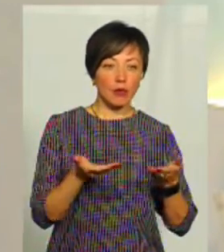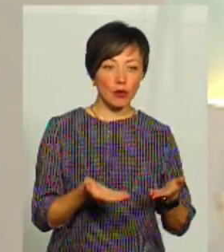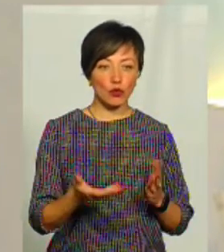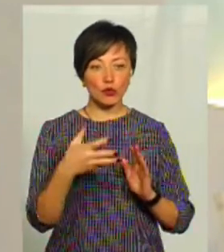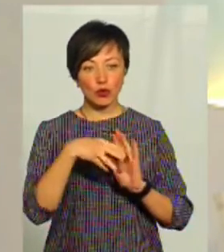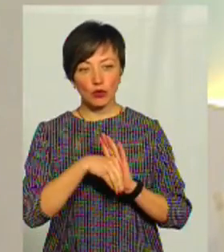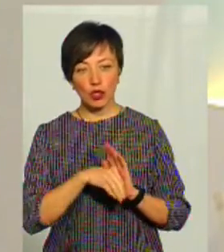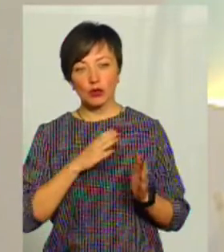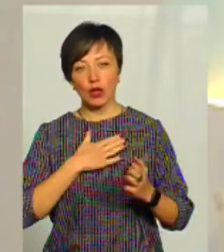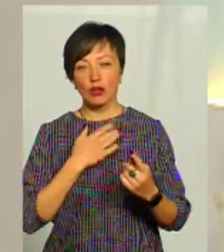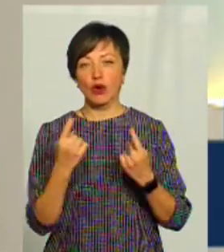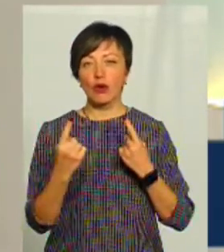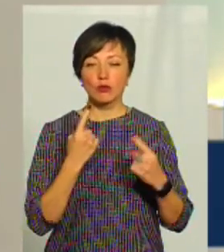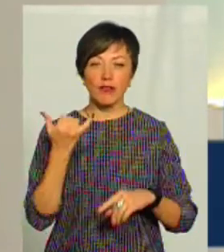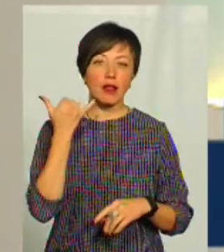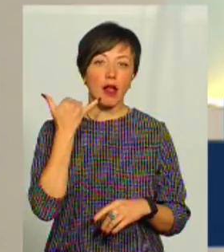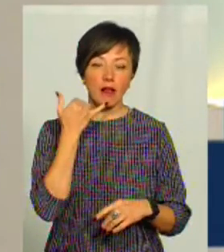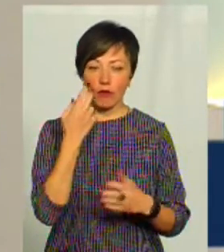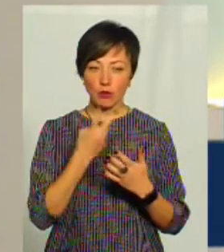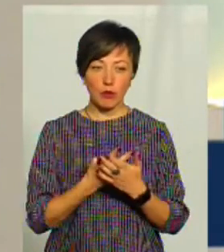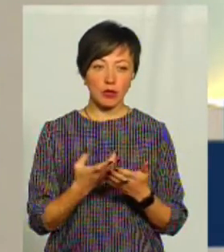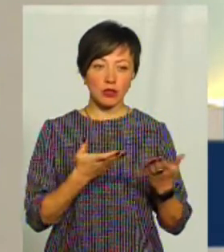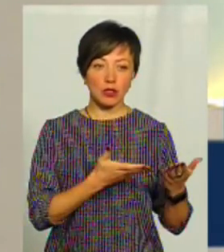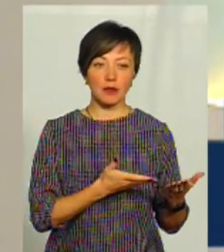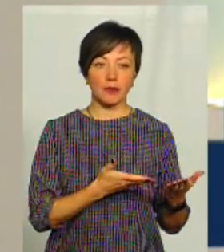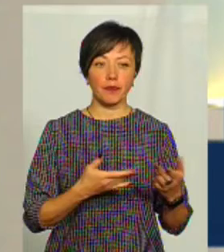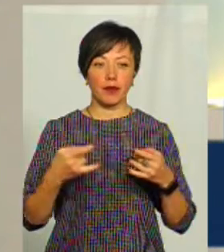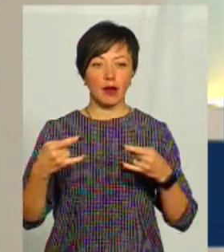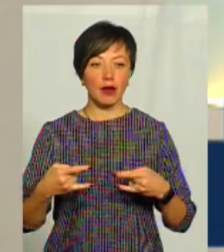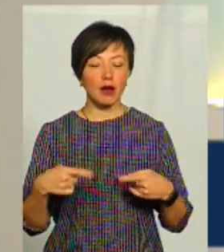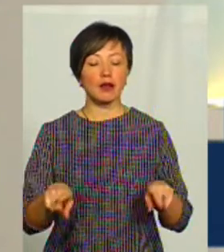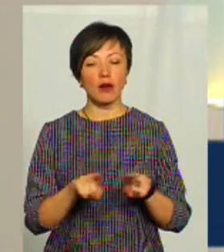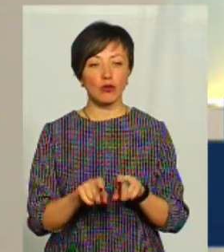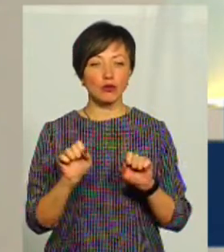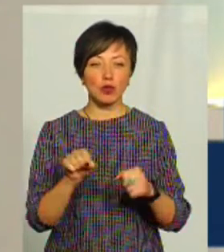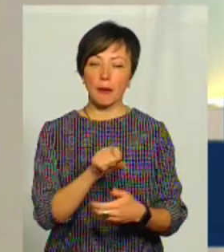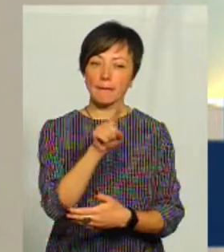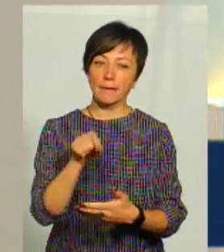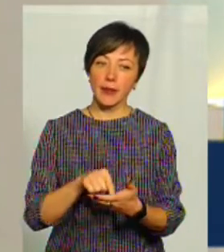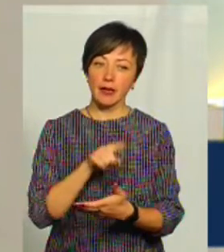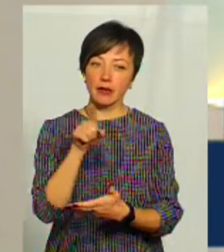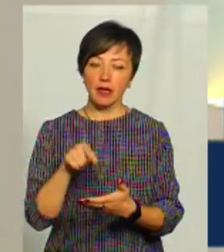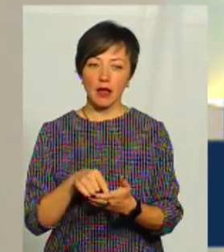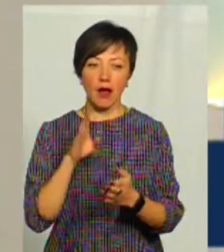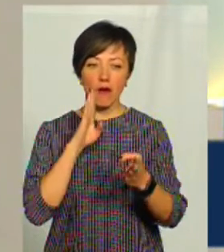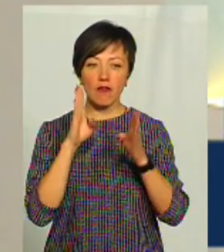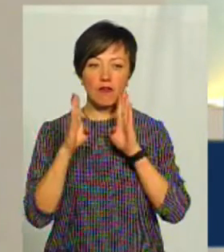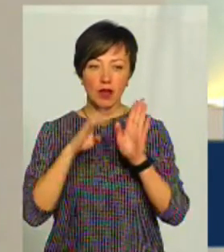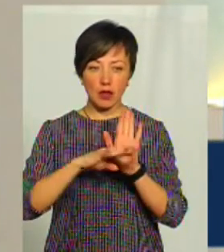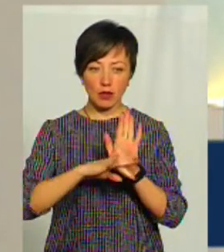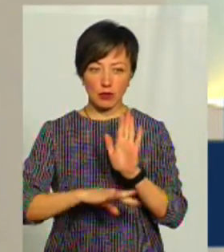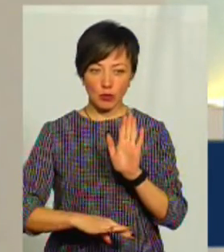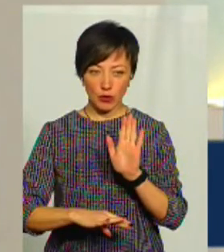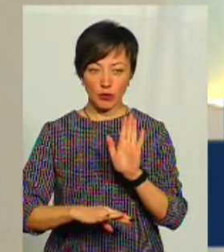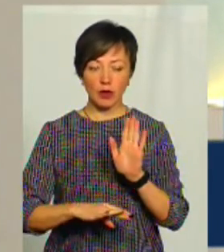вас до нашої розмови телефоном, який ви бачите зараз на екранах, а також можете ставити свої питання у Фейсбуці на